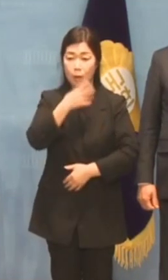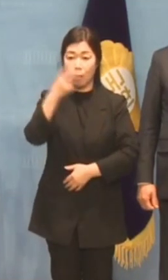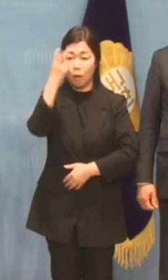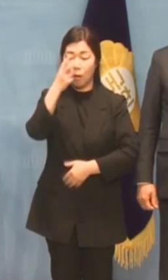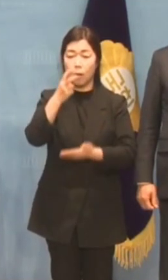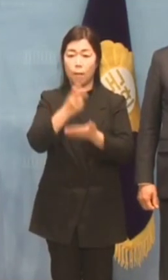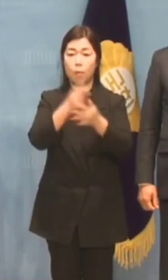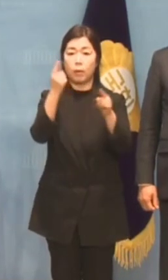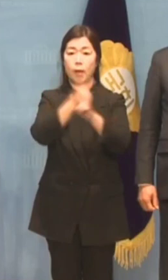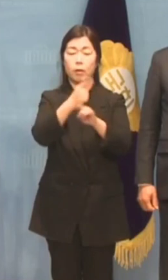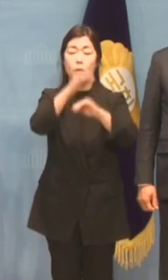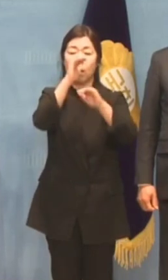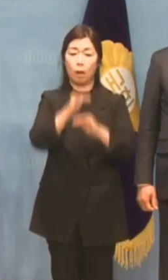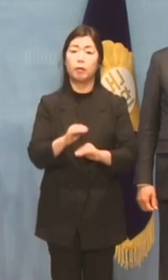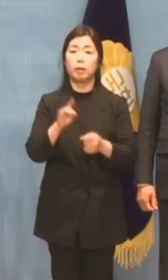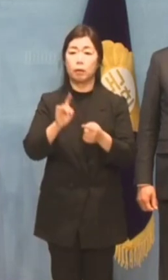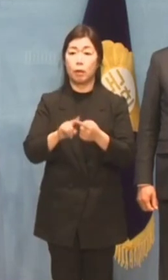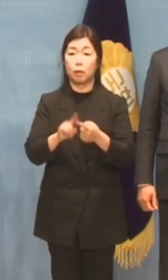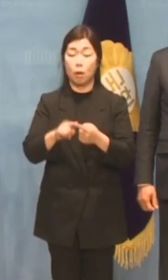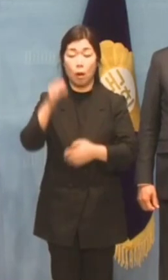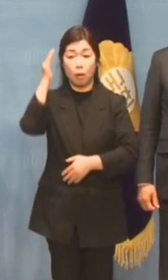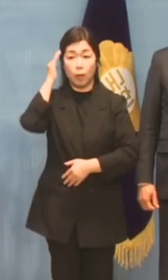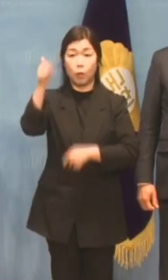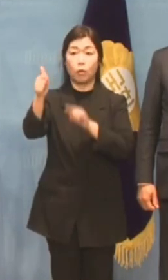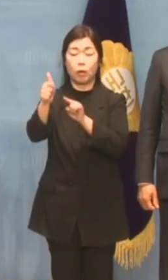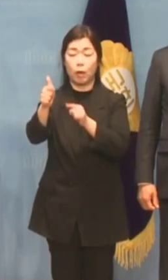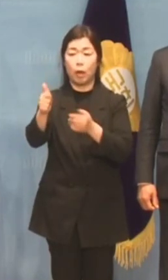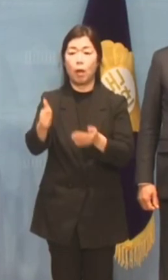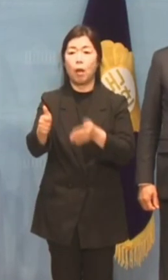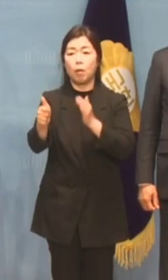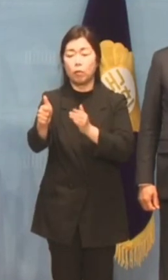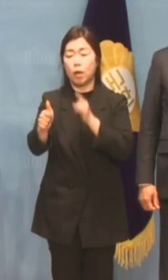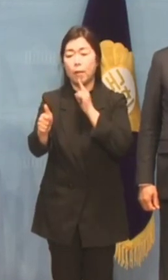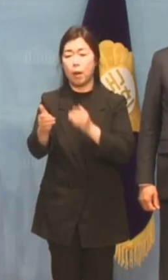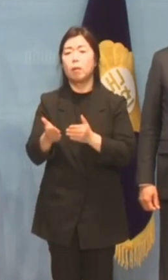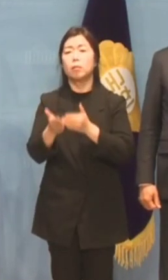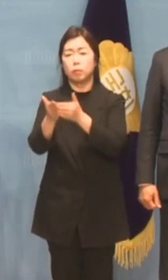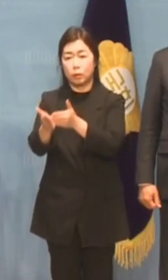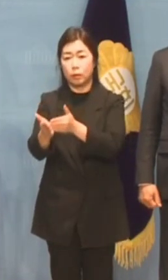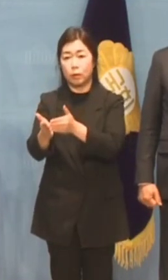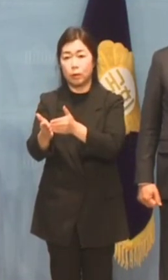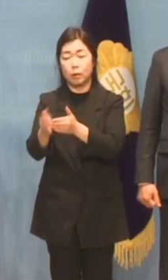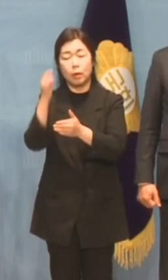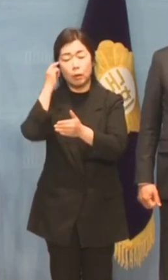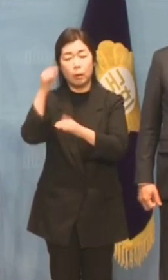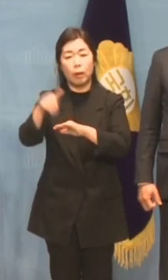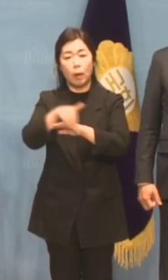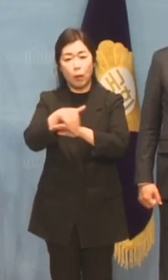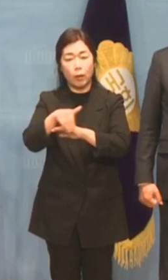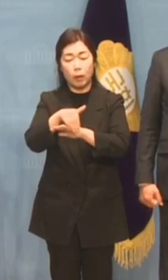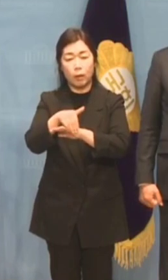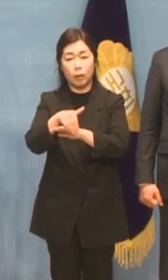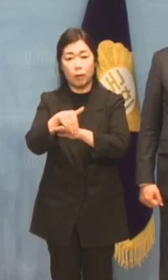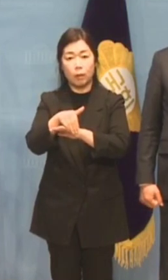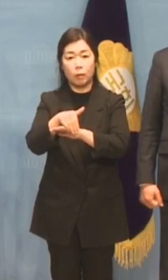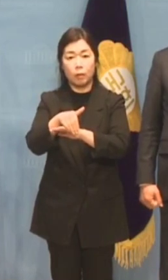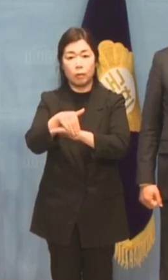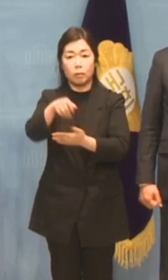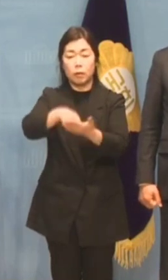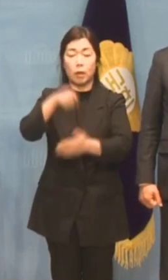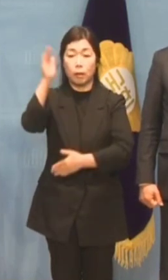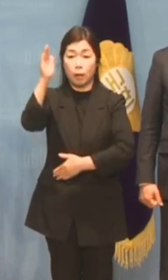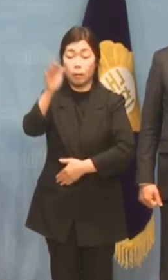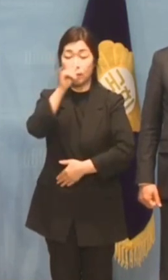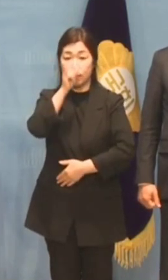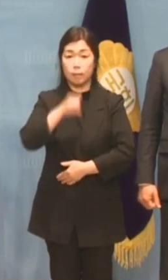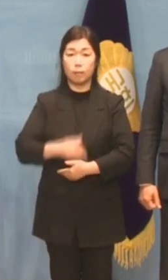양곡법 개정안에 대해서 대통령에게 제의를 요청하게 할 생각이다라는 기자회견을